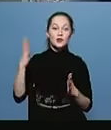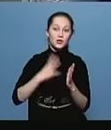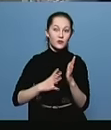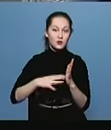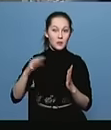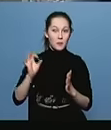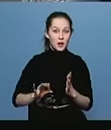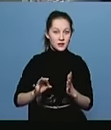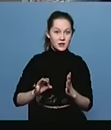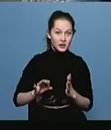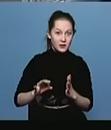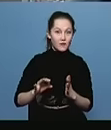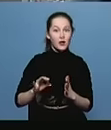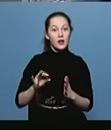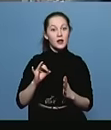охвата домовладений по